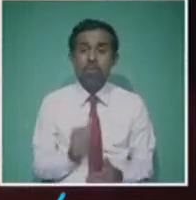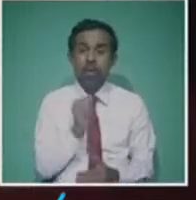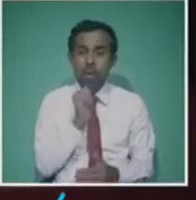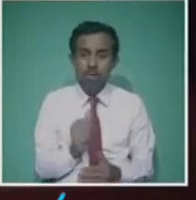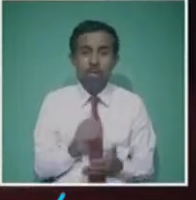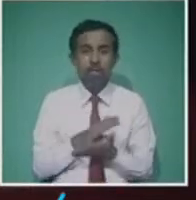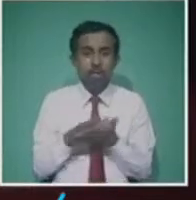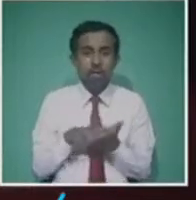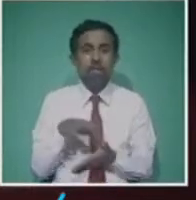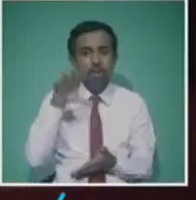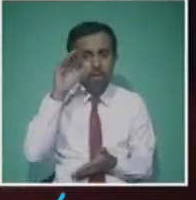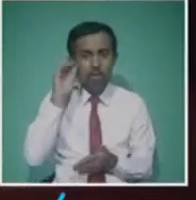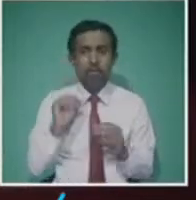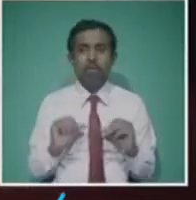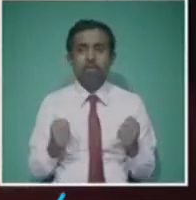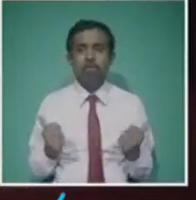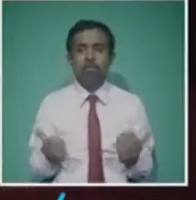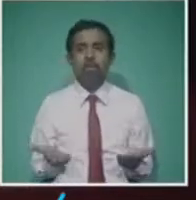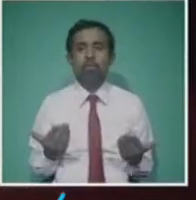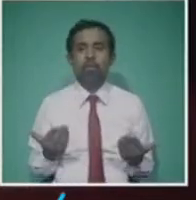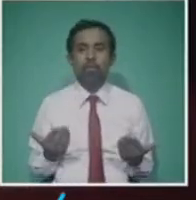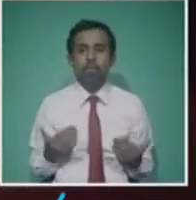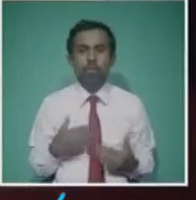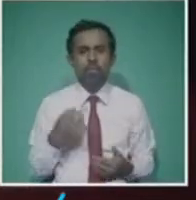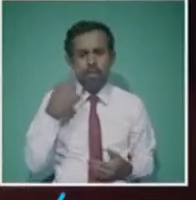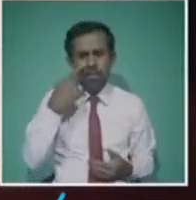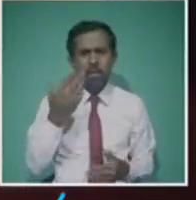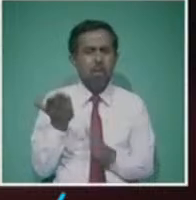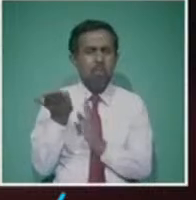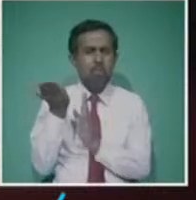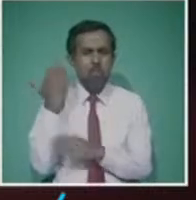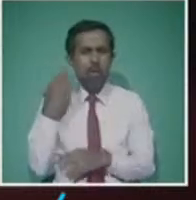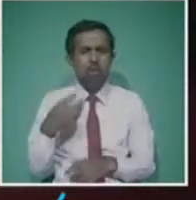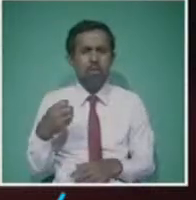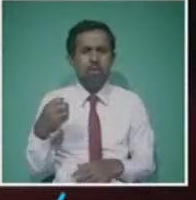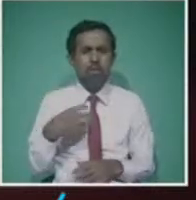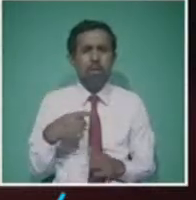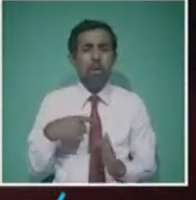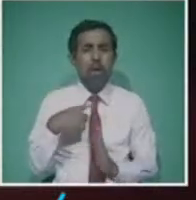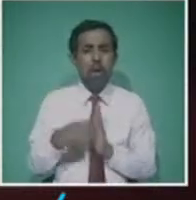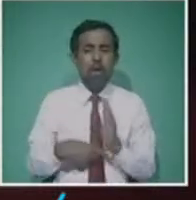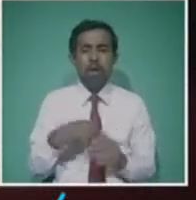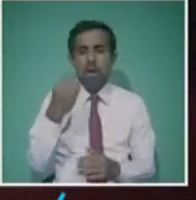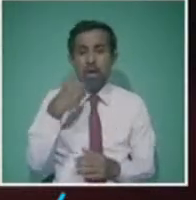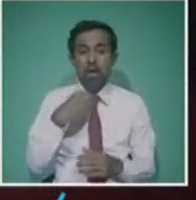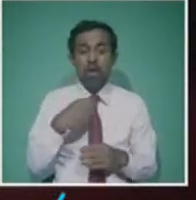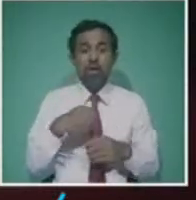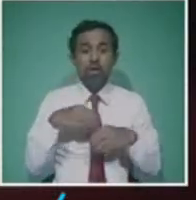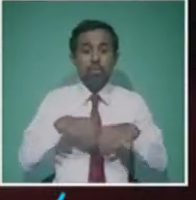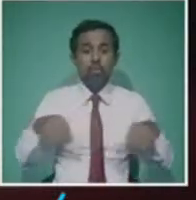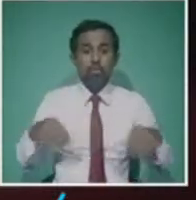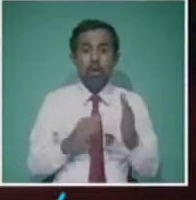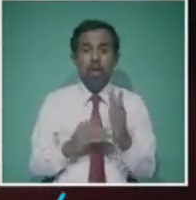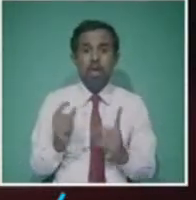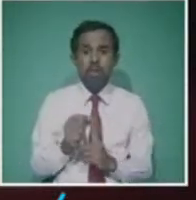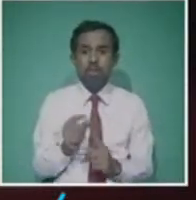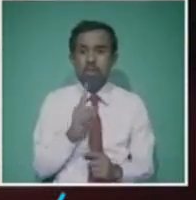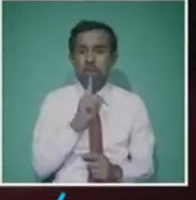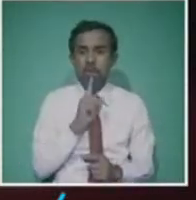යථාර්ථයේ තීරුම් අරගෙන ජීවත් වෙන්න ඕනේ. මම දැක්ක පෞගියස්සල අර රටම කාපු ගොවියා විනාශ කරපු කෘෂිකර්මාවත